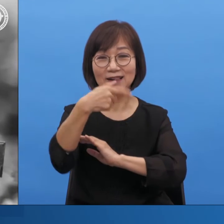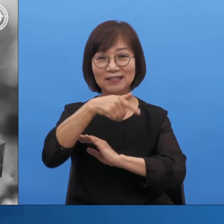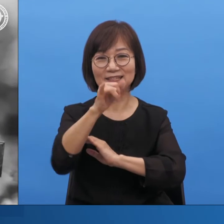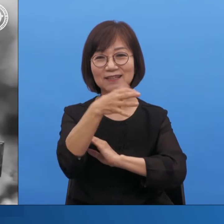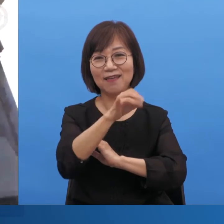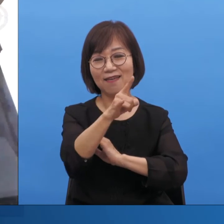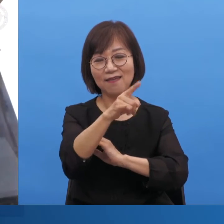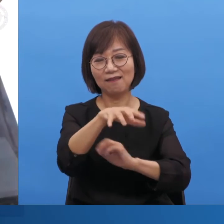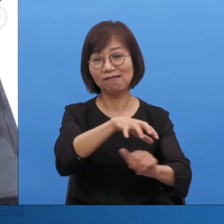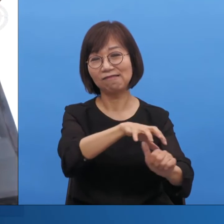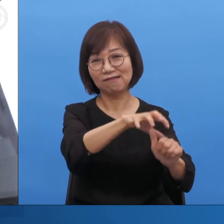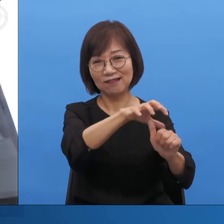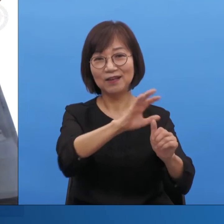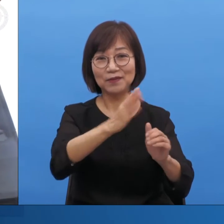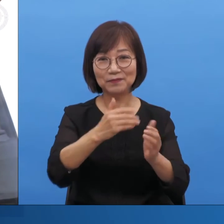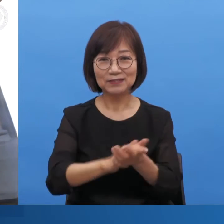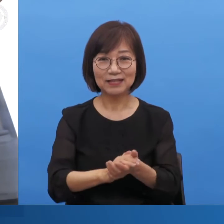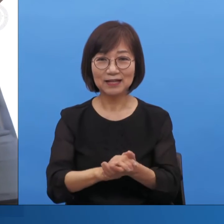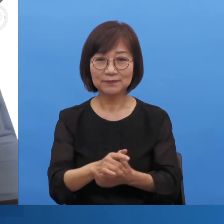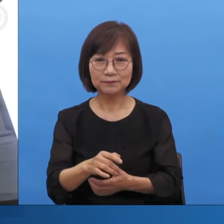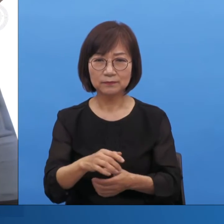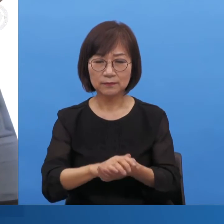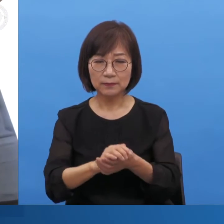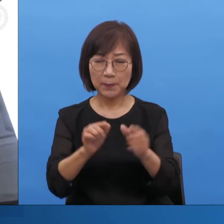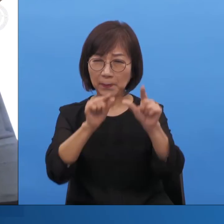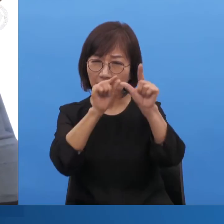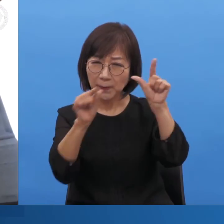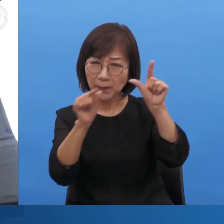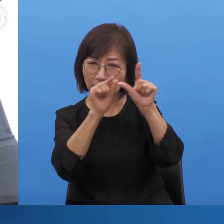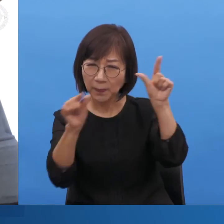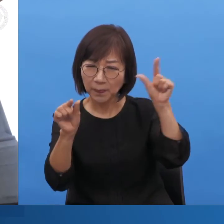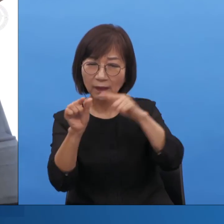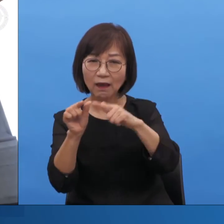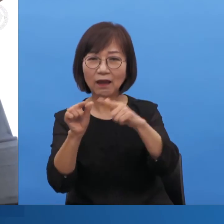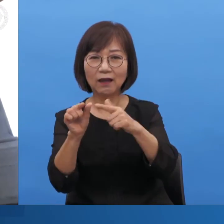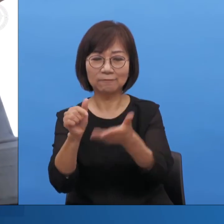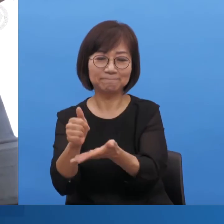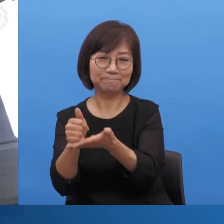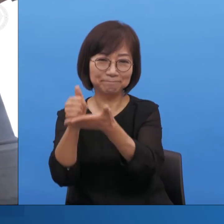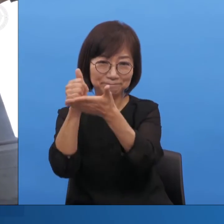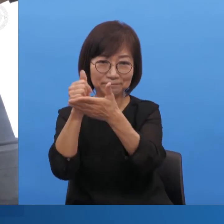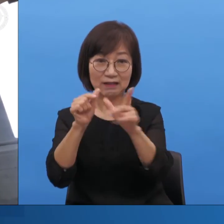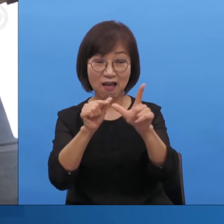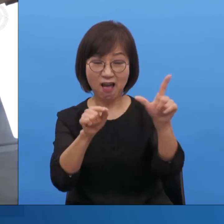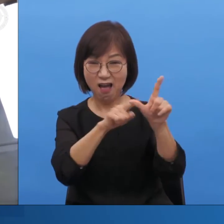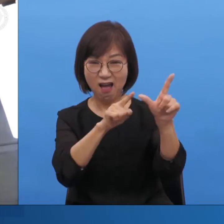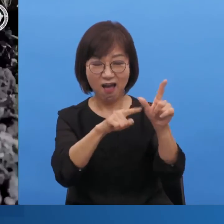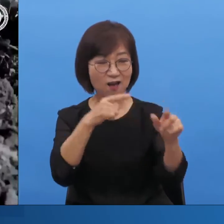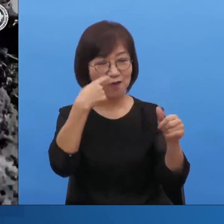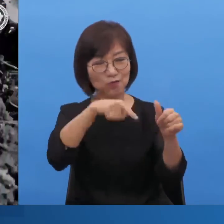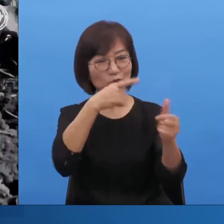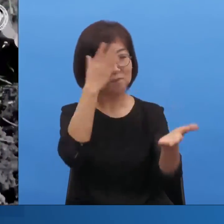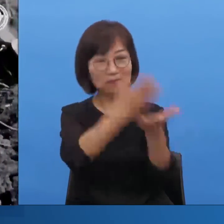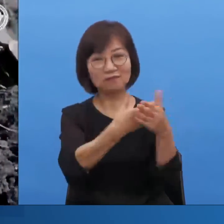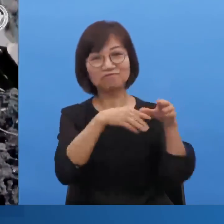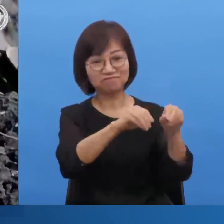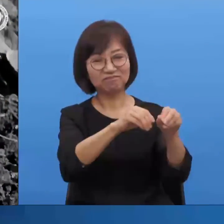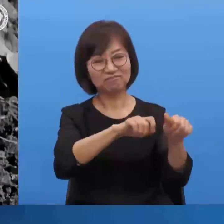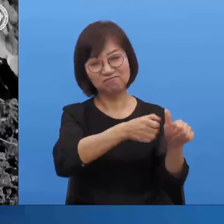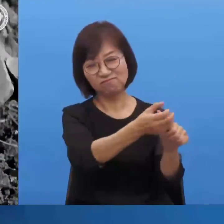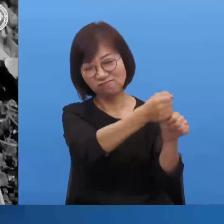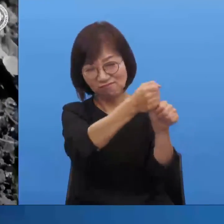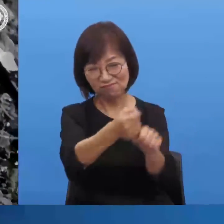편입됩니다. 벨기에는 소수민족인 투치족을 우대했고 다수였던 후투족은 교육의 기회조차 박탈당한 채 강제노역에